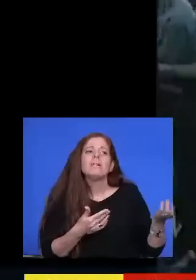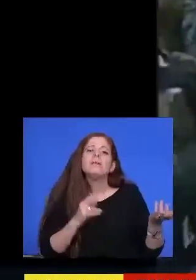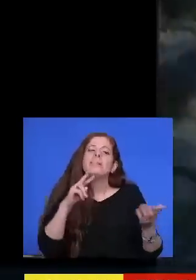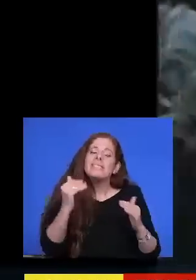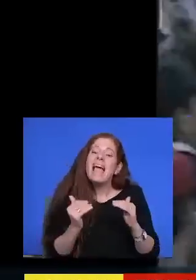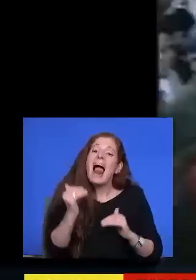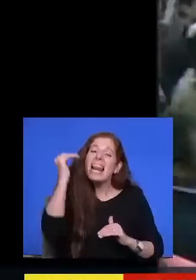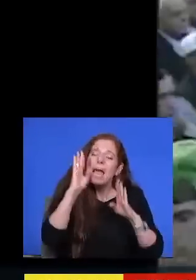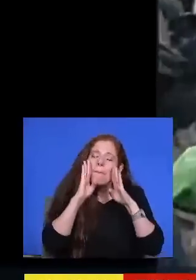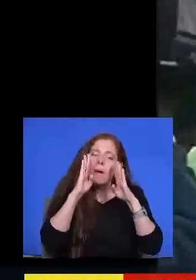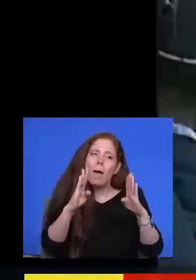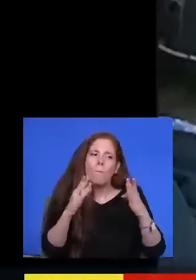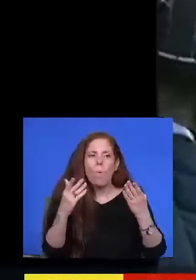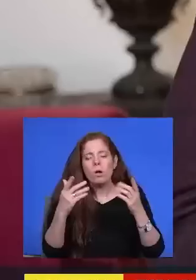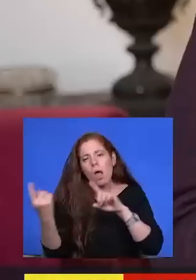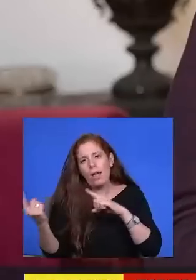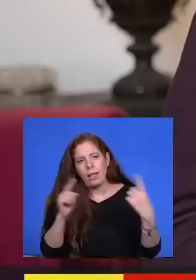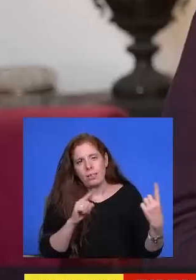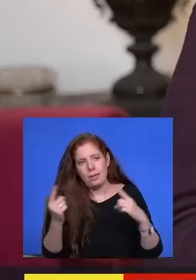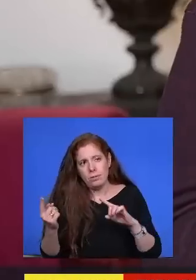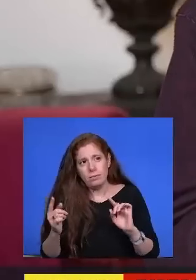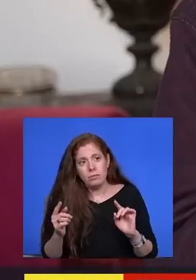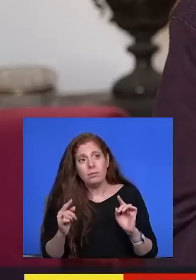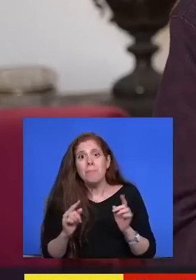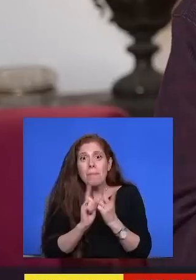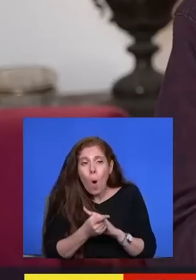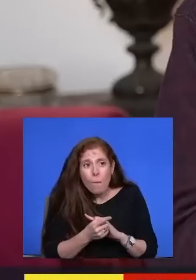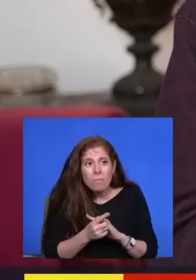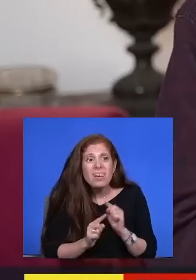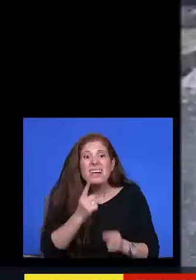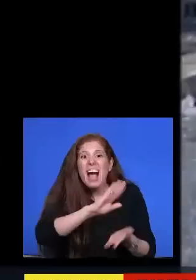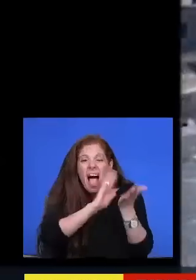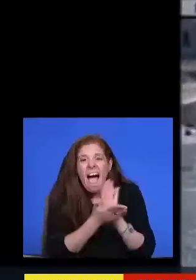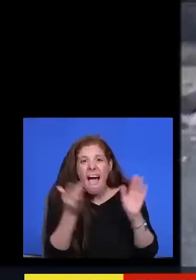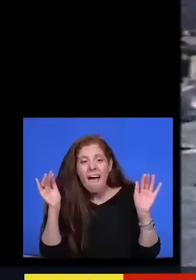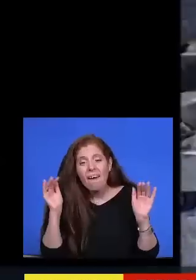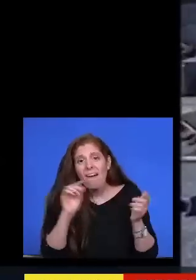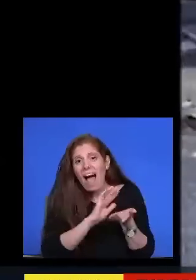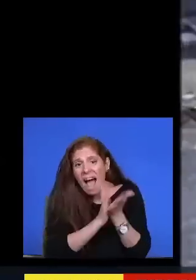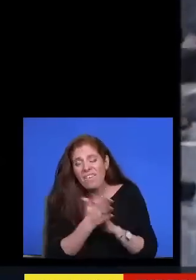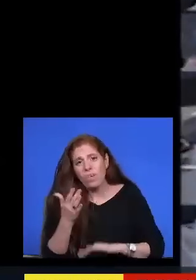الثقه المتبادله كان العكس يصير وكان ينعكس